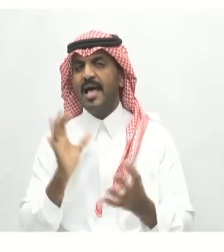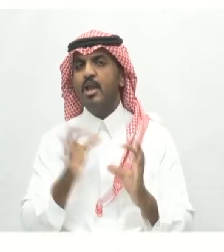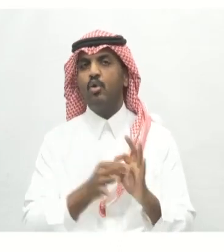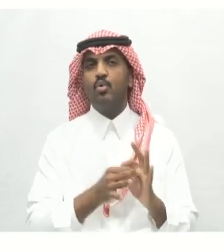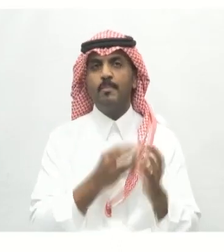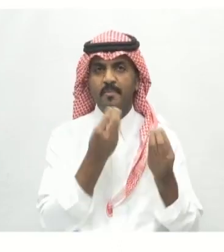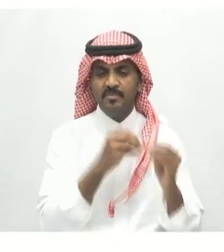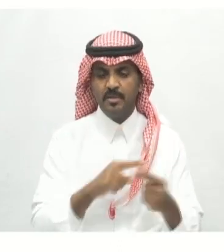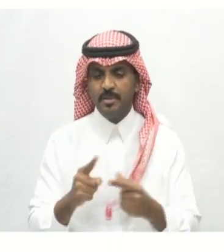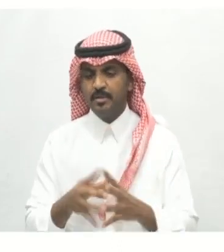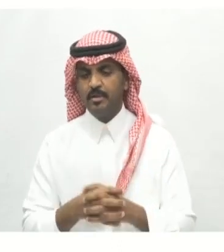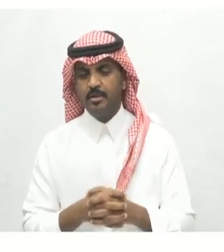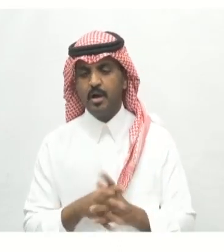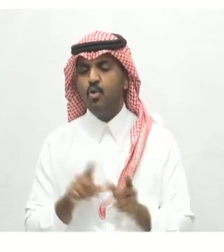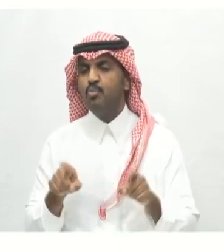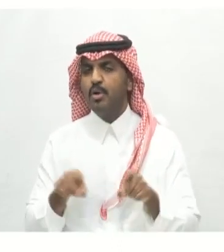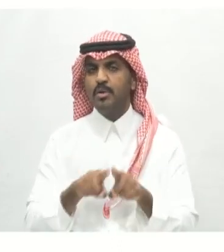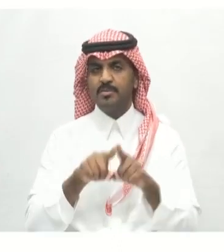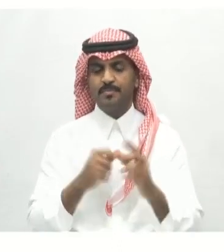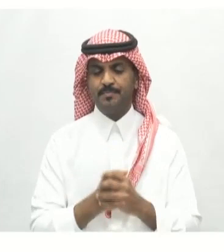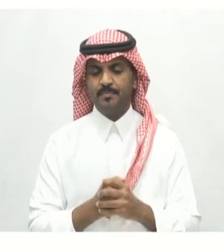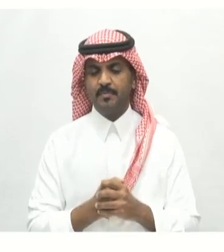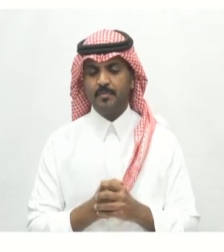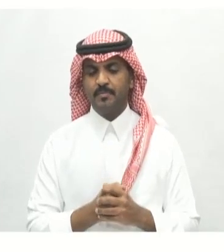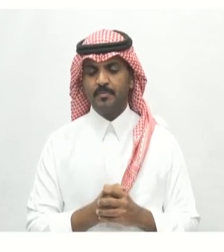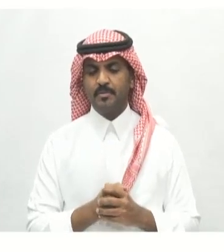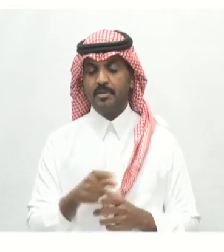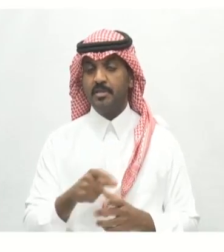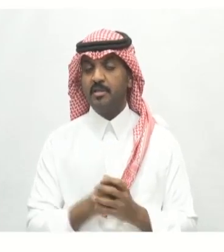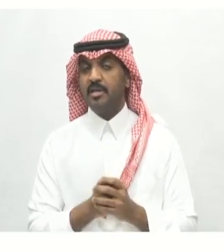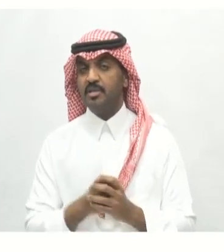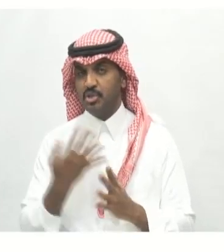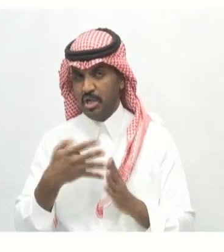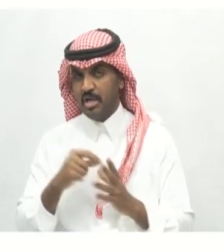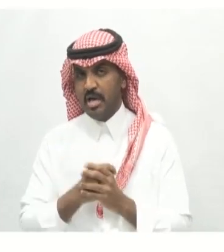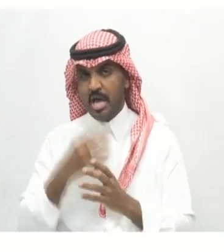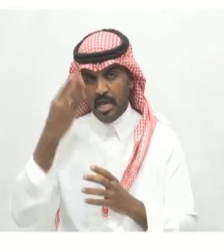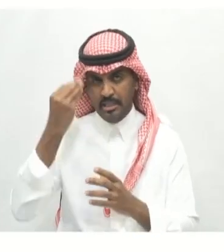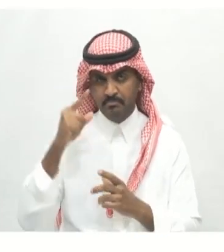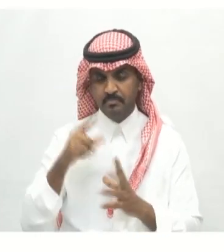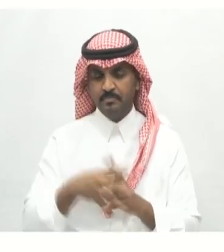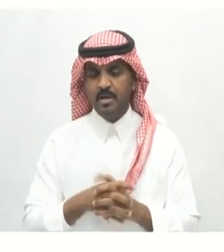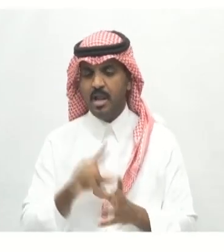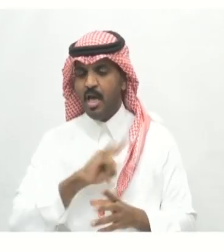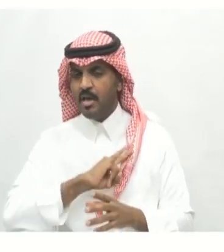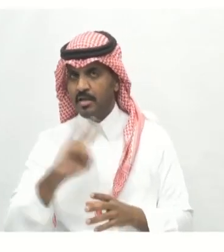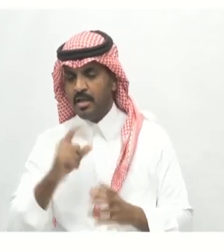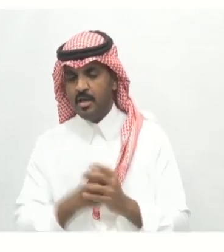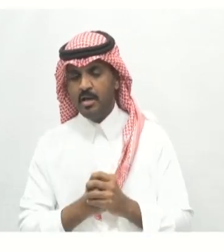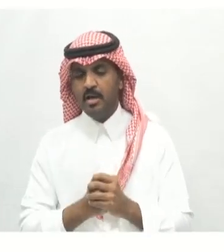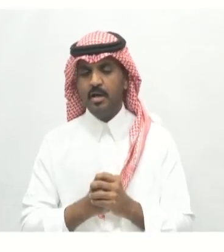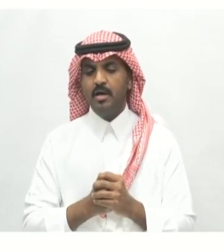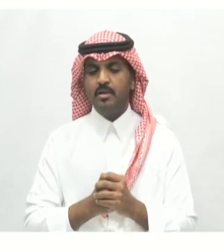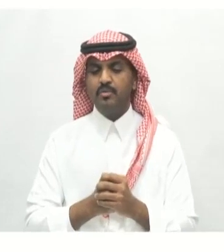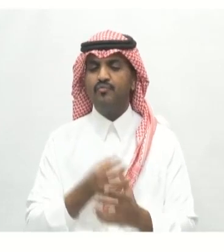المفسده به او بما يلازمه لماذا اذ ان الشارع حكيم لا ينهى عن المصالح